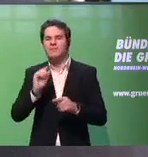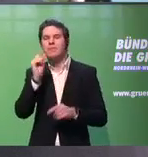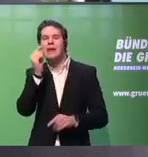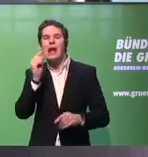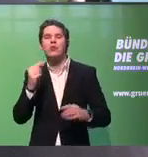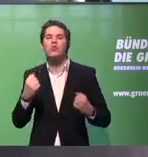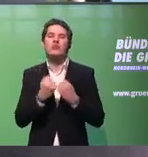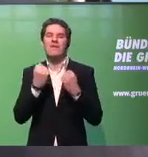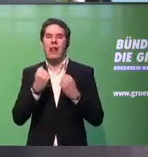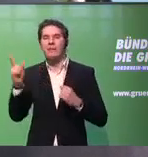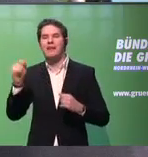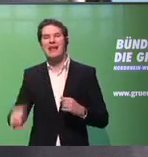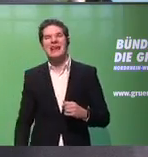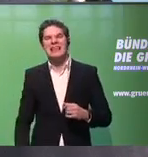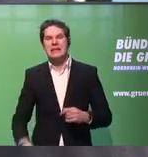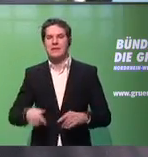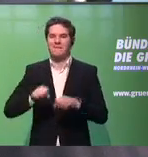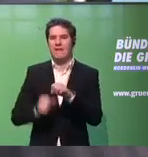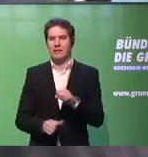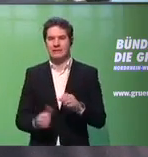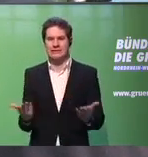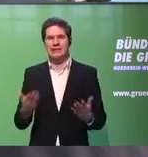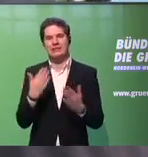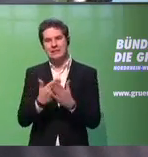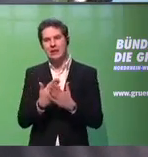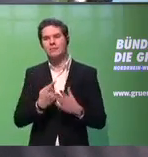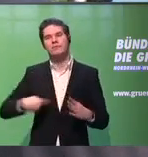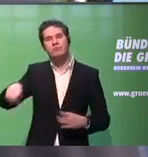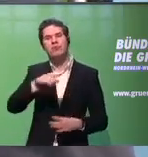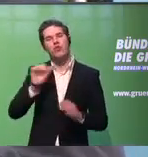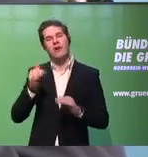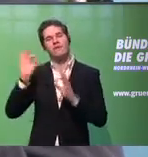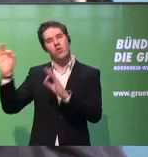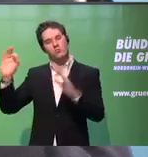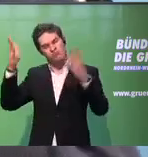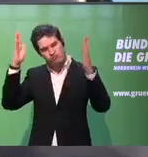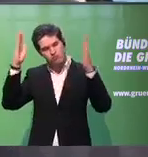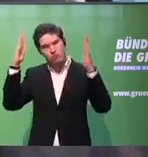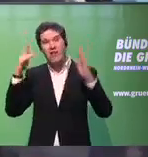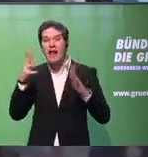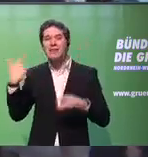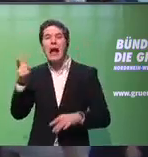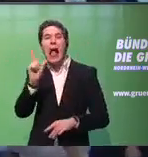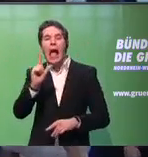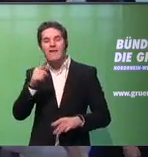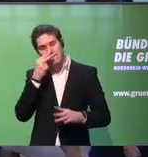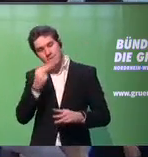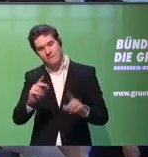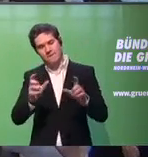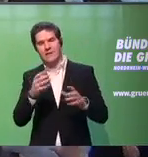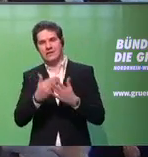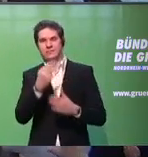und sein Knie verletzt ist. Aber vielleicht können wir an dieser Stelle solidarisch nochmal applaudieren, wenn er beim Livestream zuschaut.